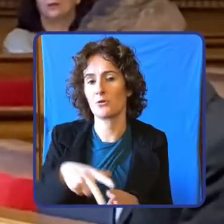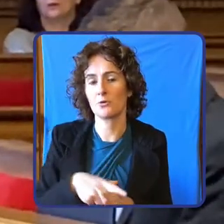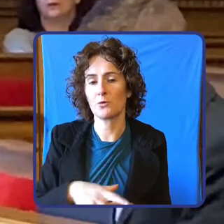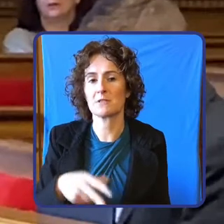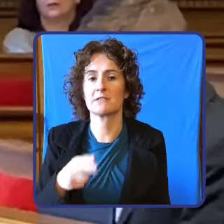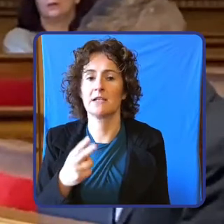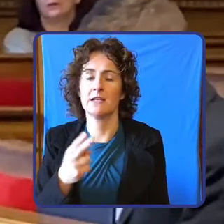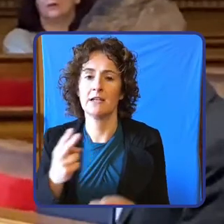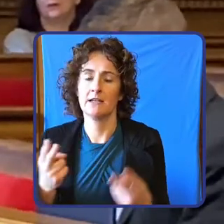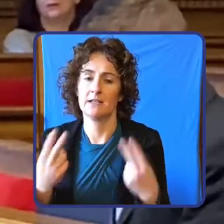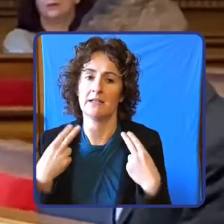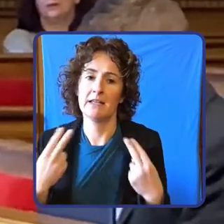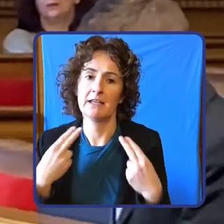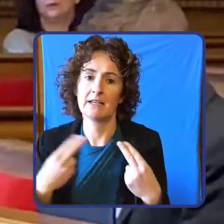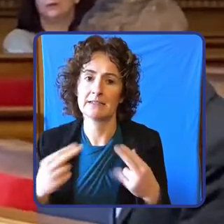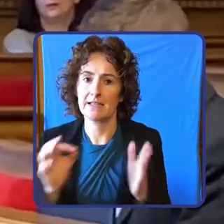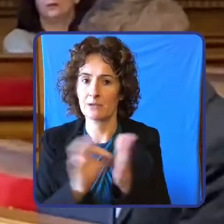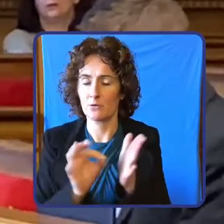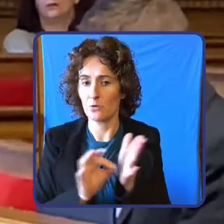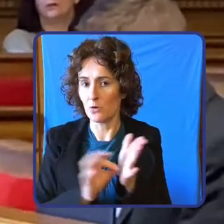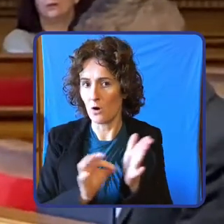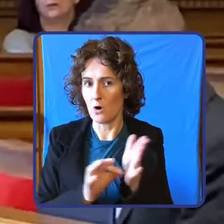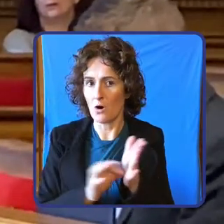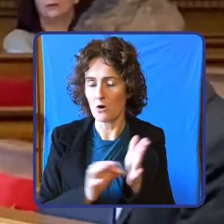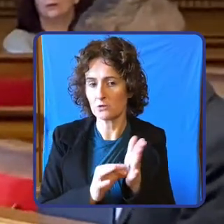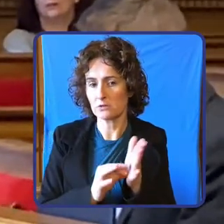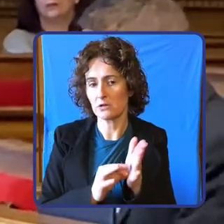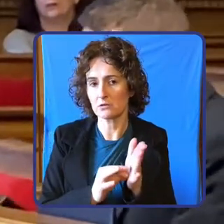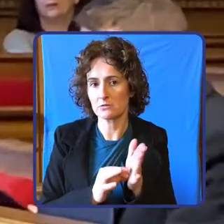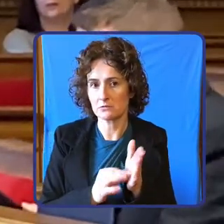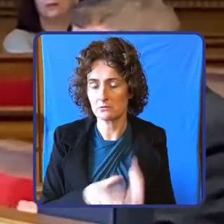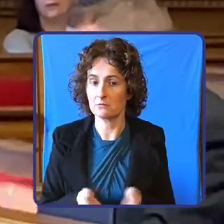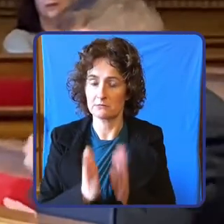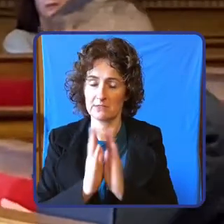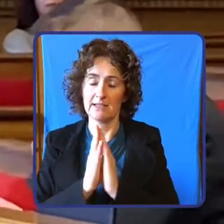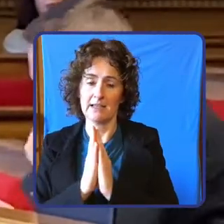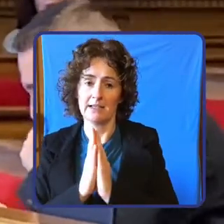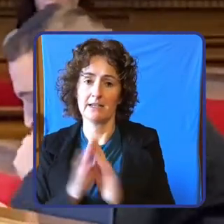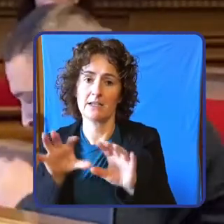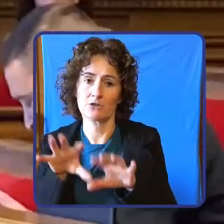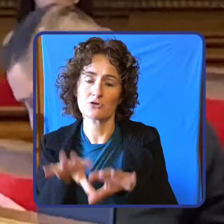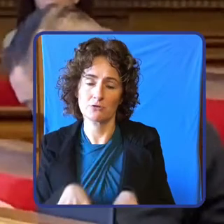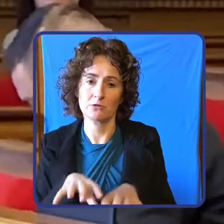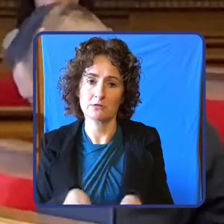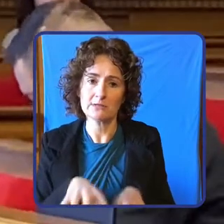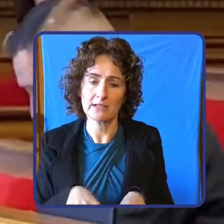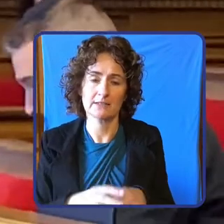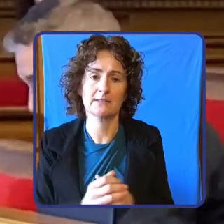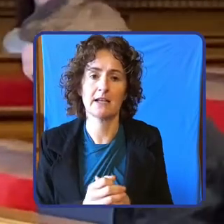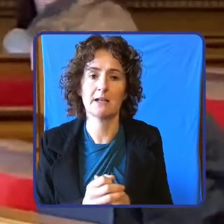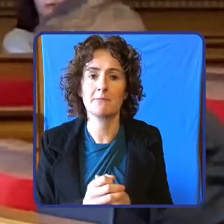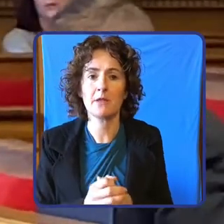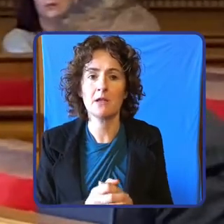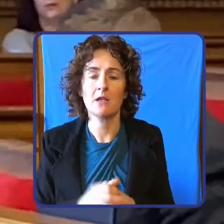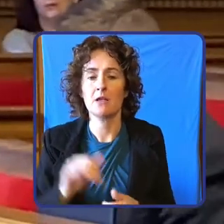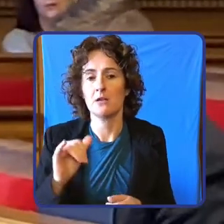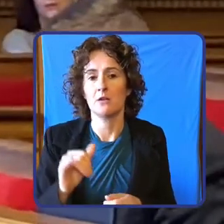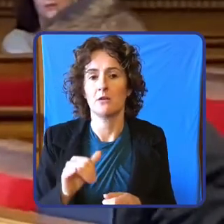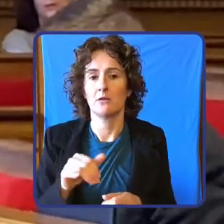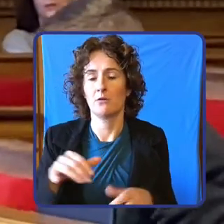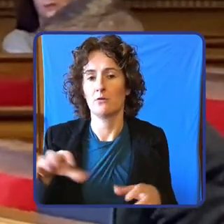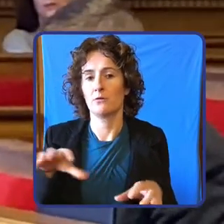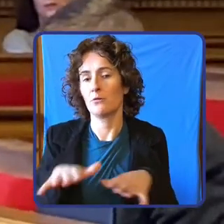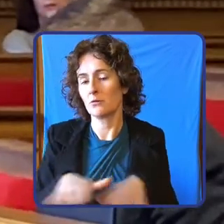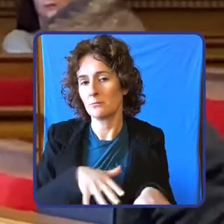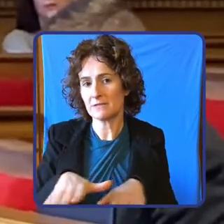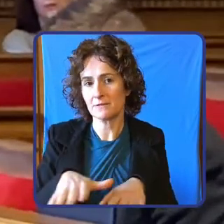éltem a Juhány Busz Kft. Tevékenységével, illetve a tömegközlekedés, vásárhelyi tömegközlekedés kapcsán,